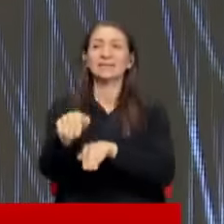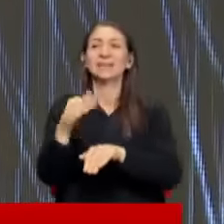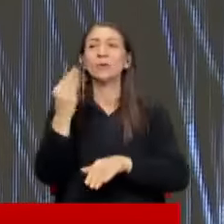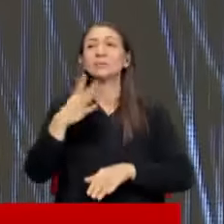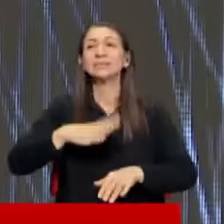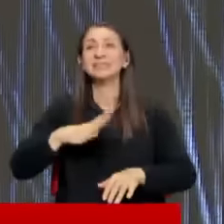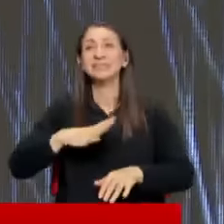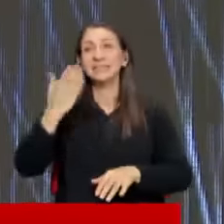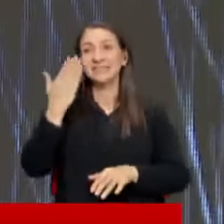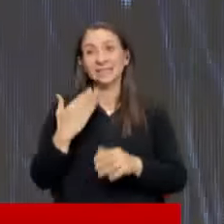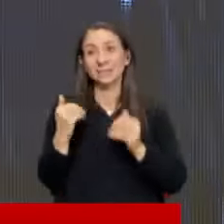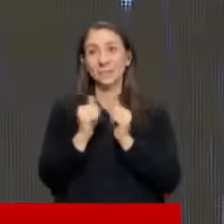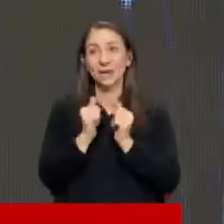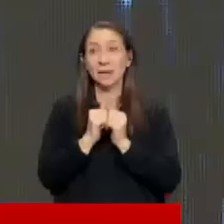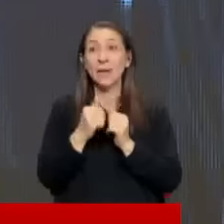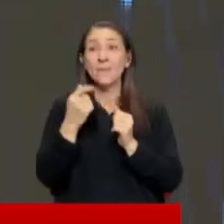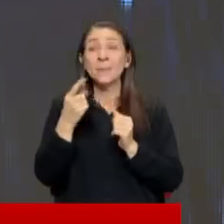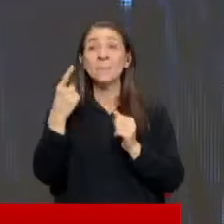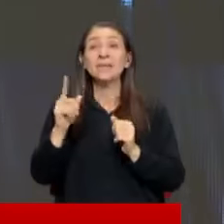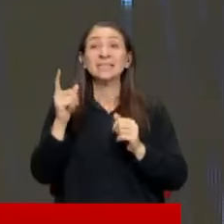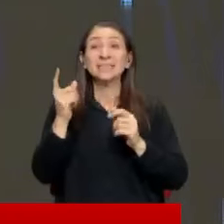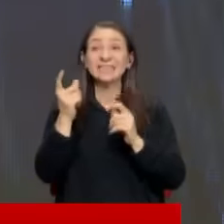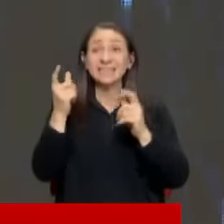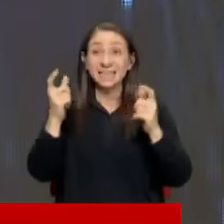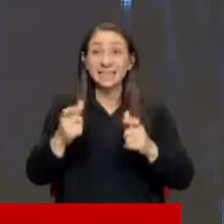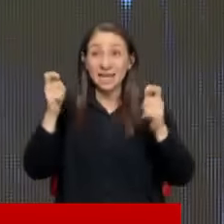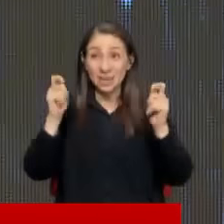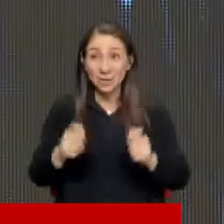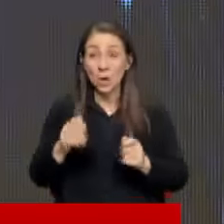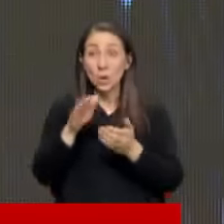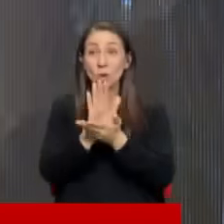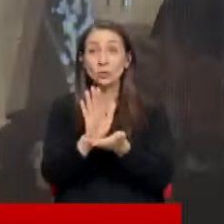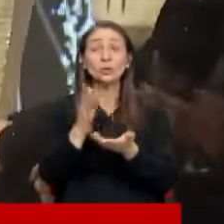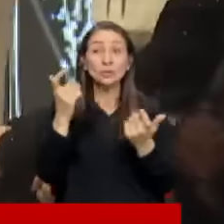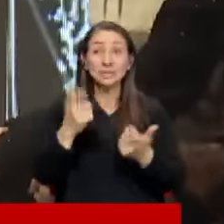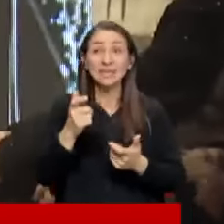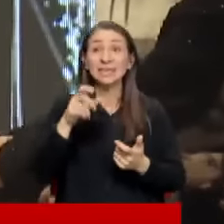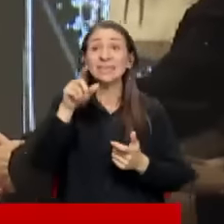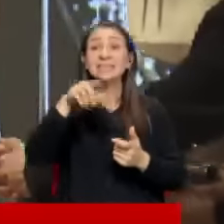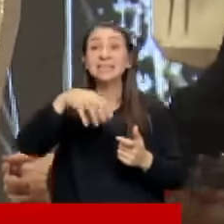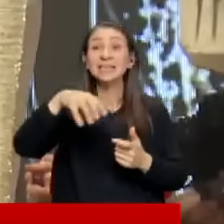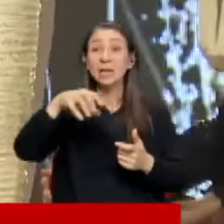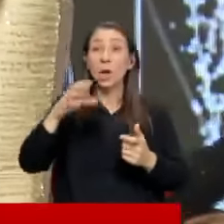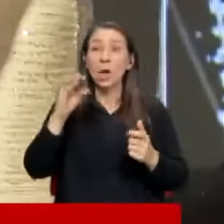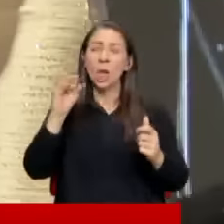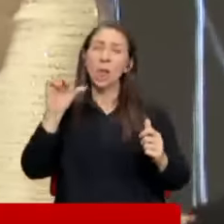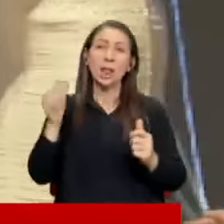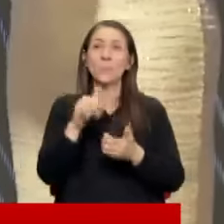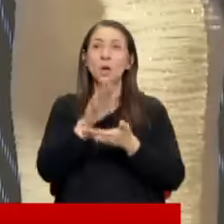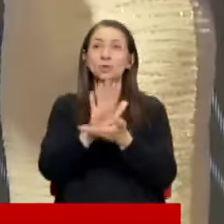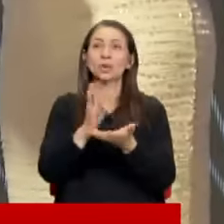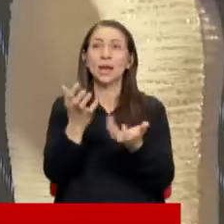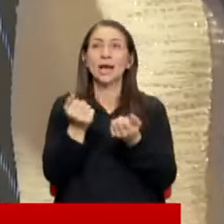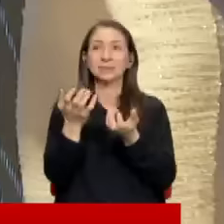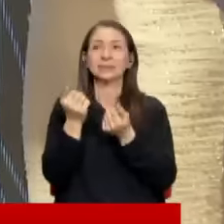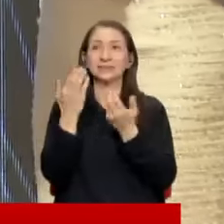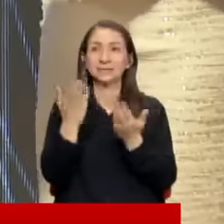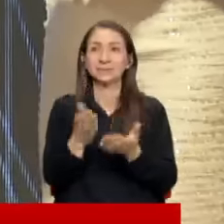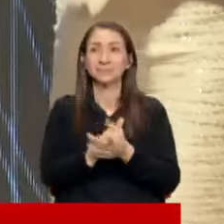istedik izleyicilerimizle birlikte. Binbir Direk Sarnıcı'nda gerçekleşen ödül töreninde sektörünün önüne gelen isimleri ödüllerini